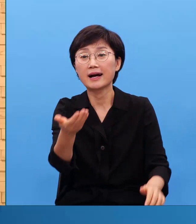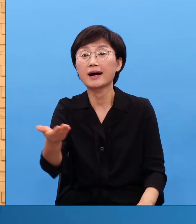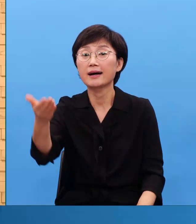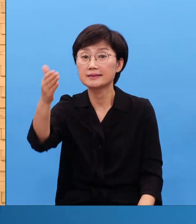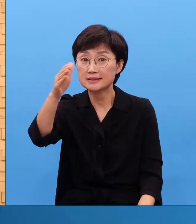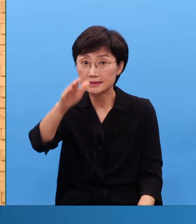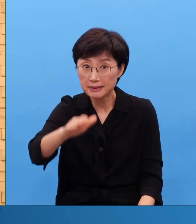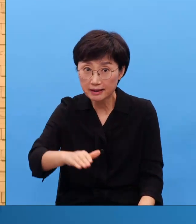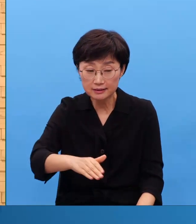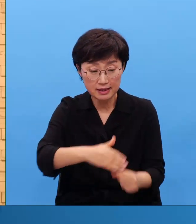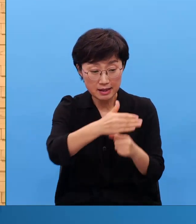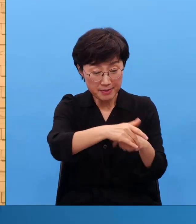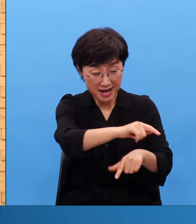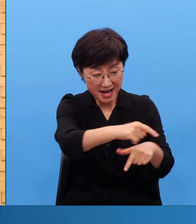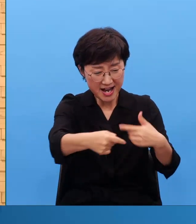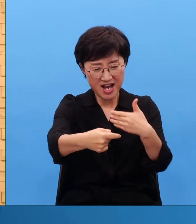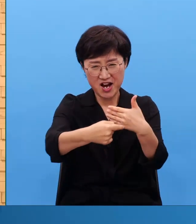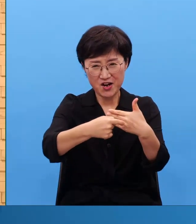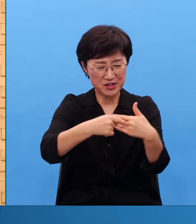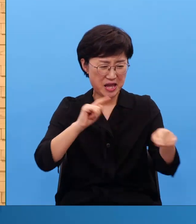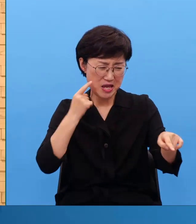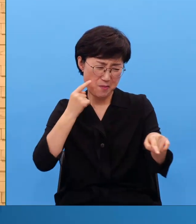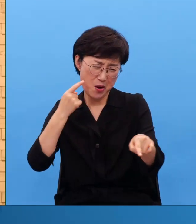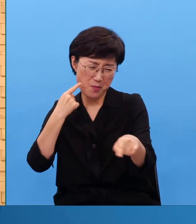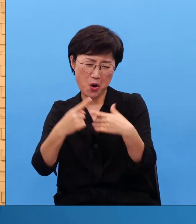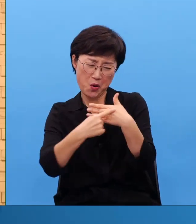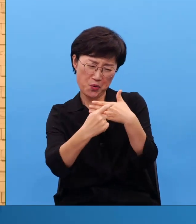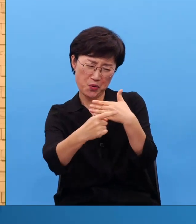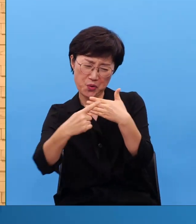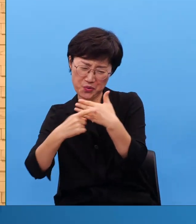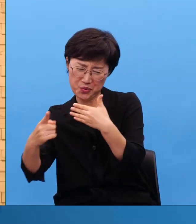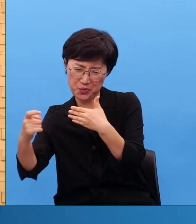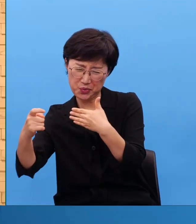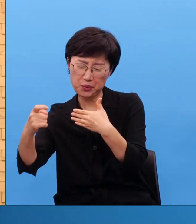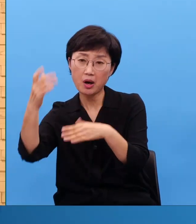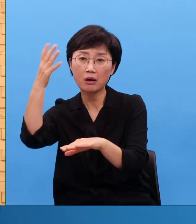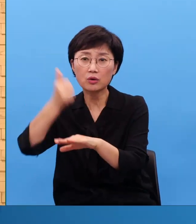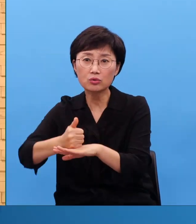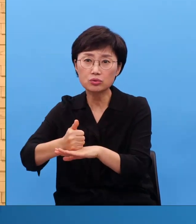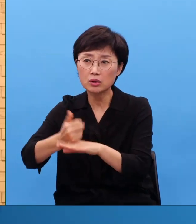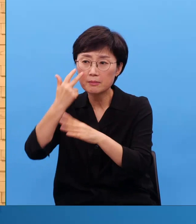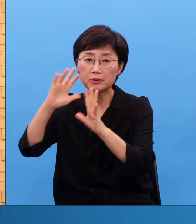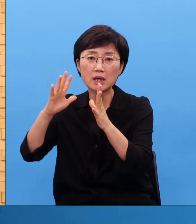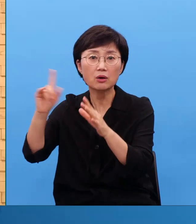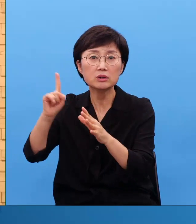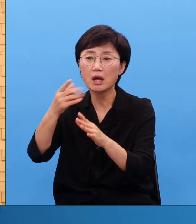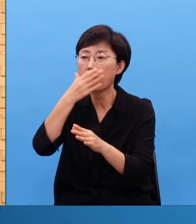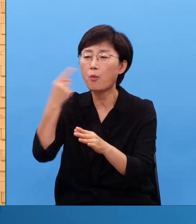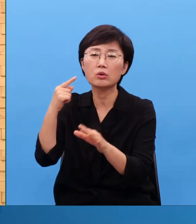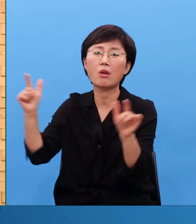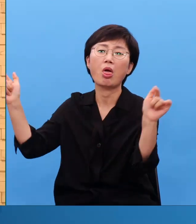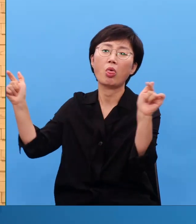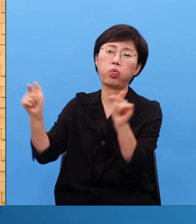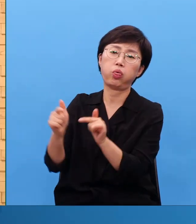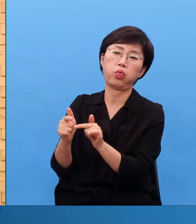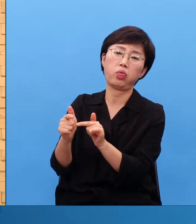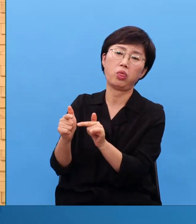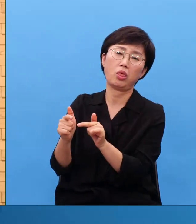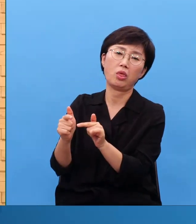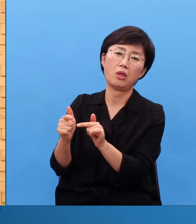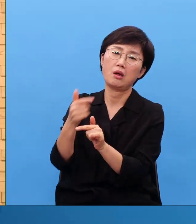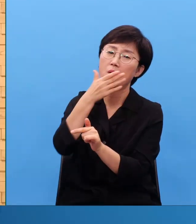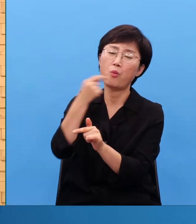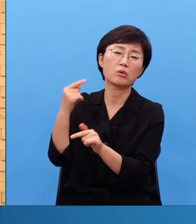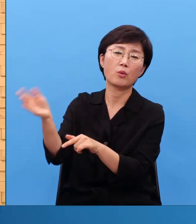때문에 미국은 복음도 And I'm not saying that that's unnecessary or that's incorrect, but because of those things, we see that 미국